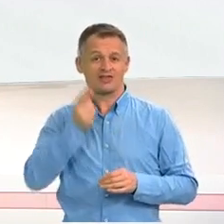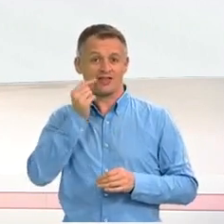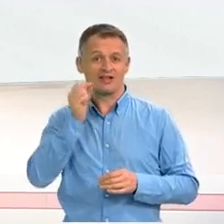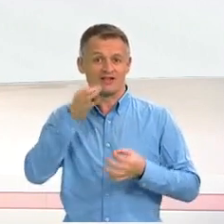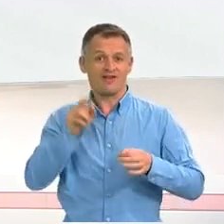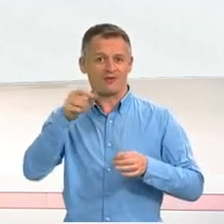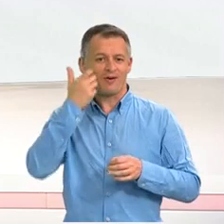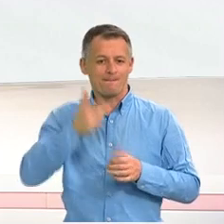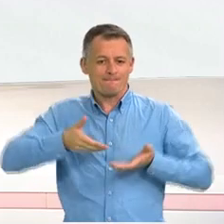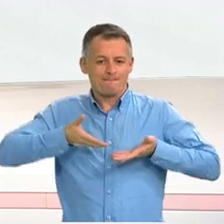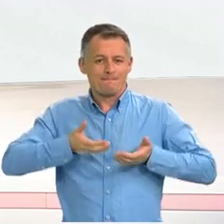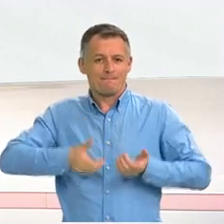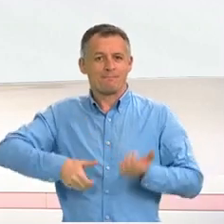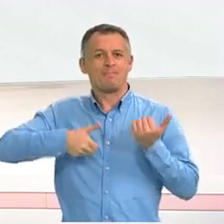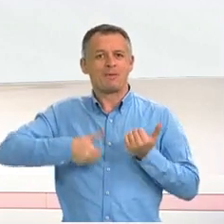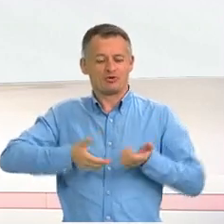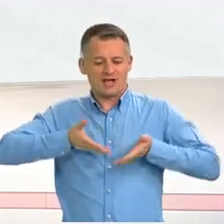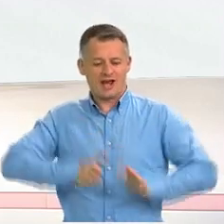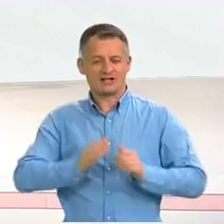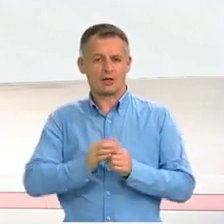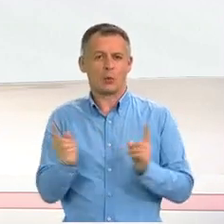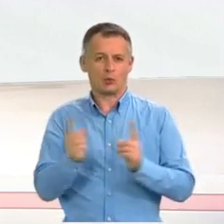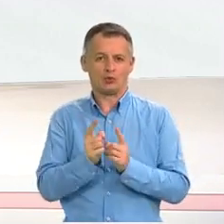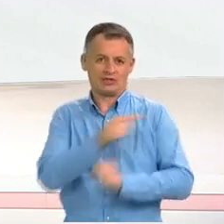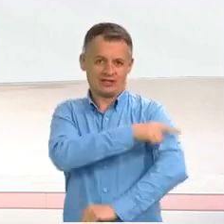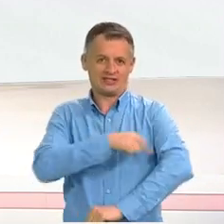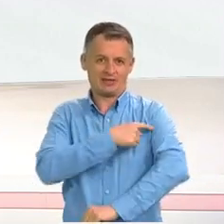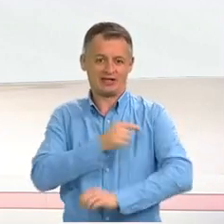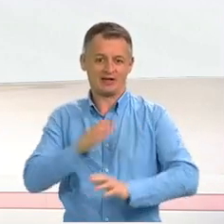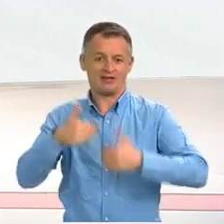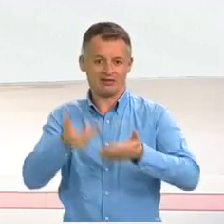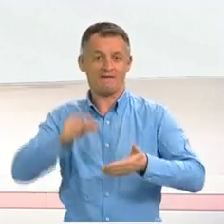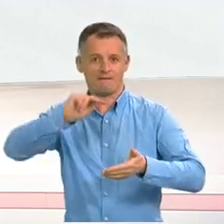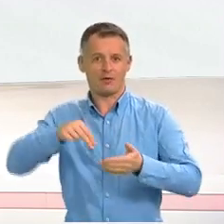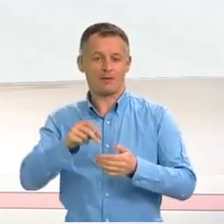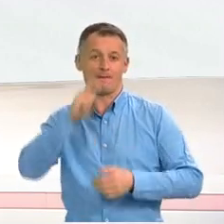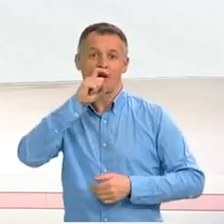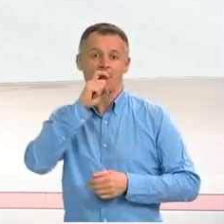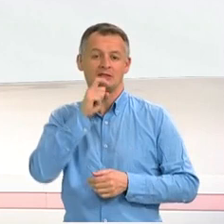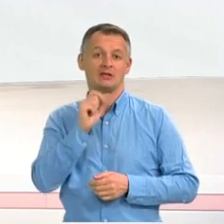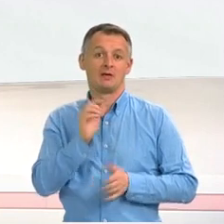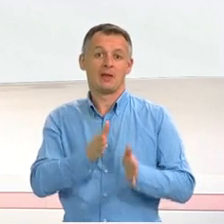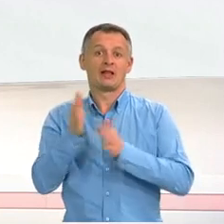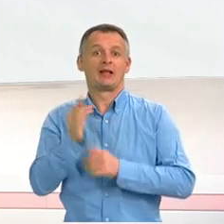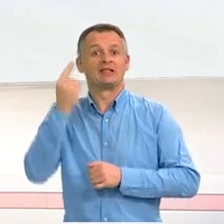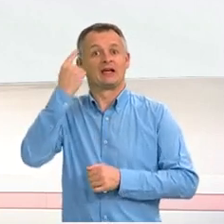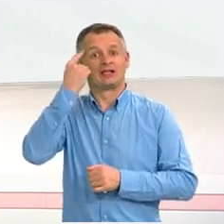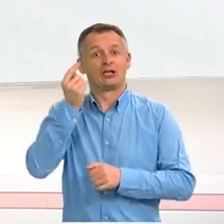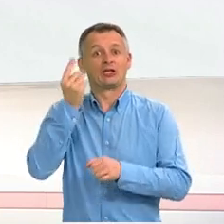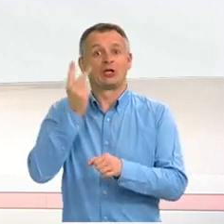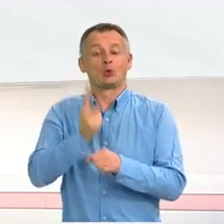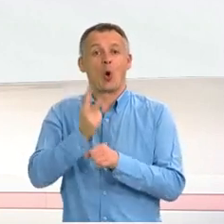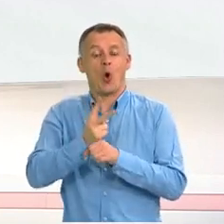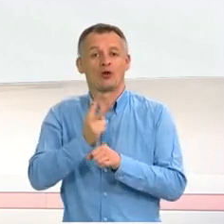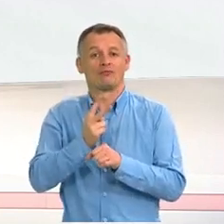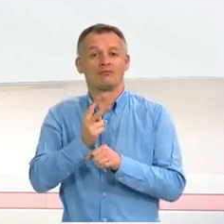acolo când bebelușul vine pe lume. Numai că puține spitale permit acest lucru. Domnii, pe de altă parte, s-ar gândi de două ori înainte să intre